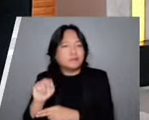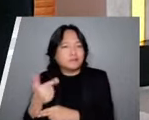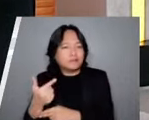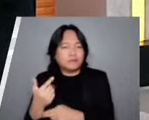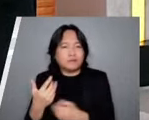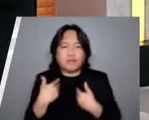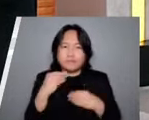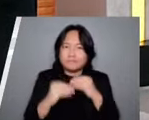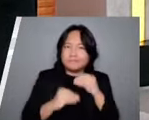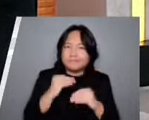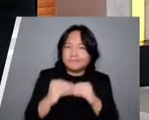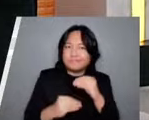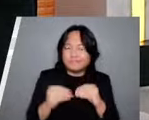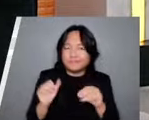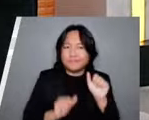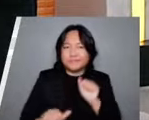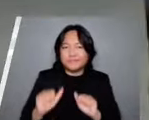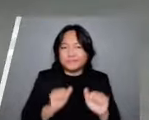si Nelson Canlas.